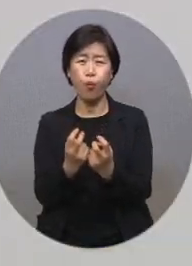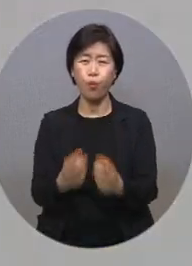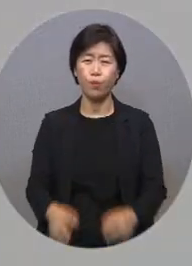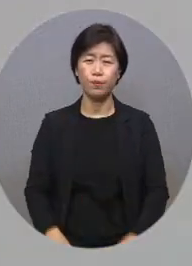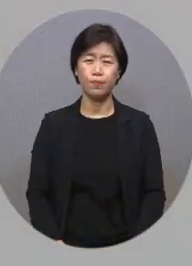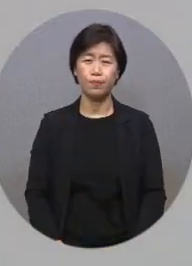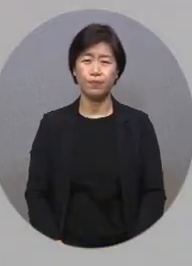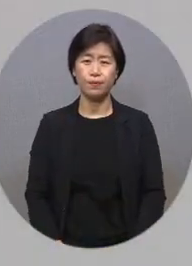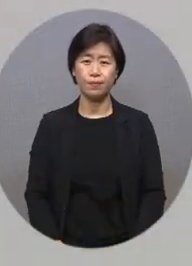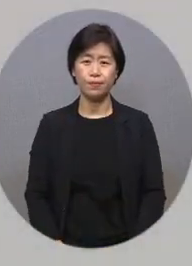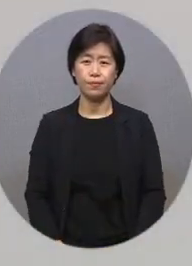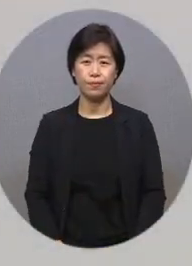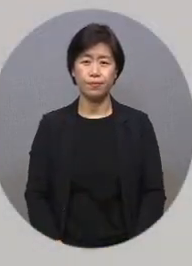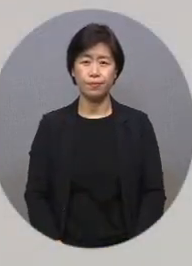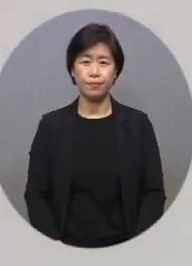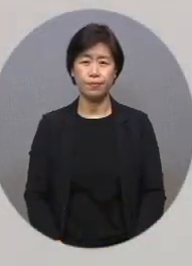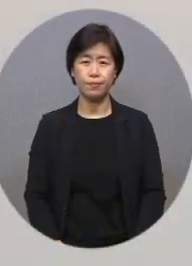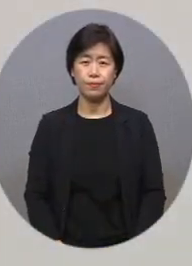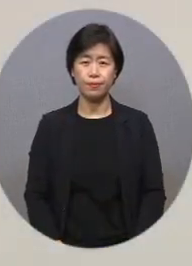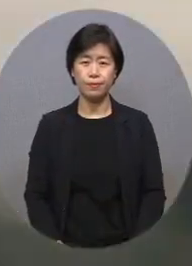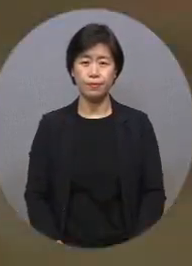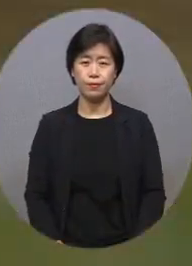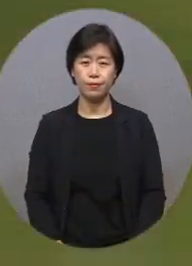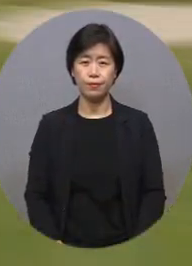아, 어쩌!